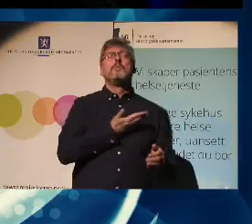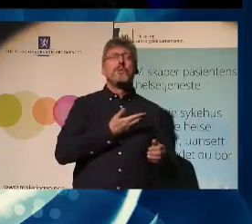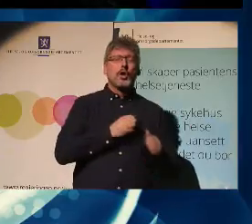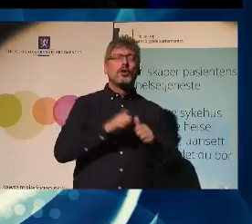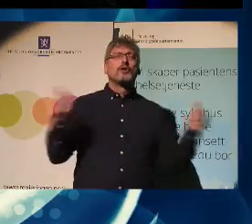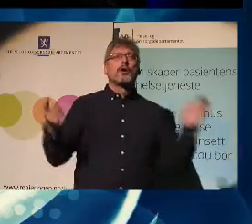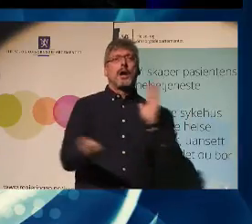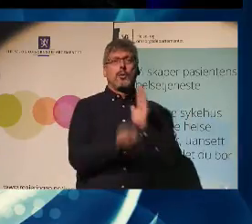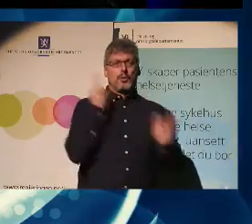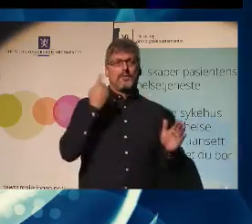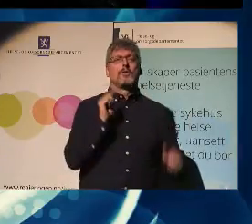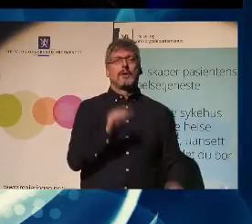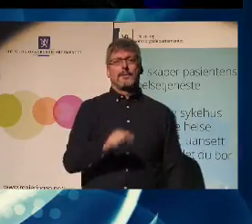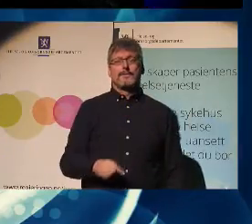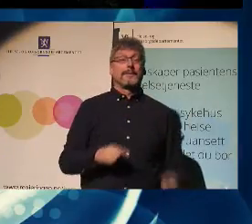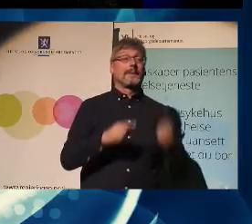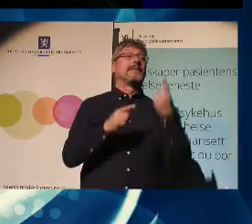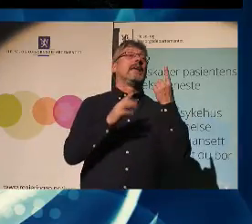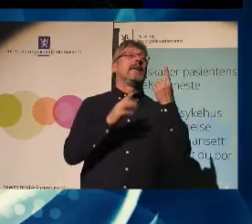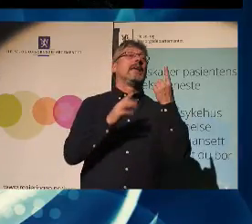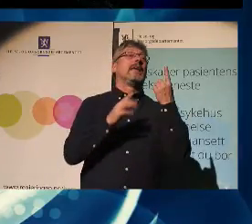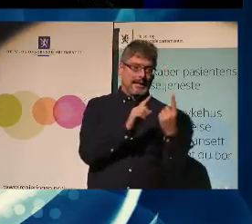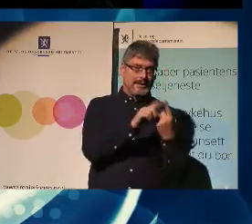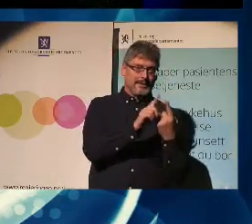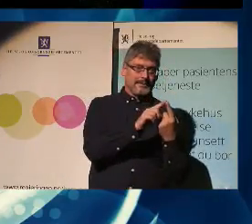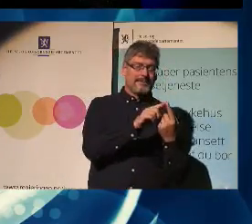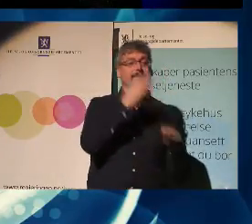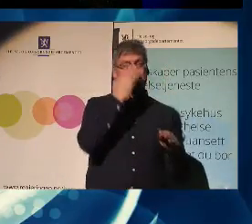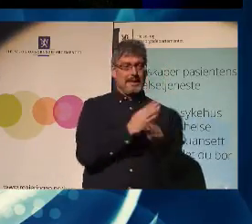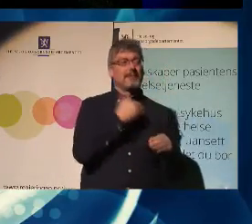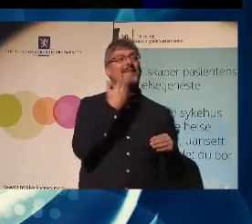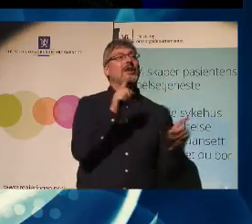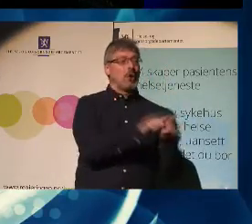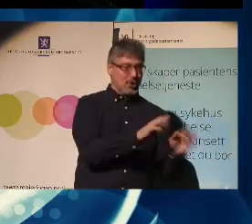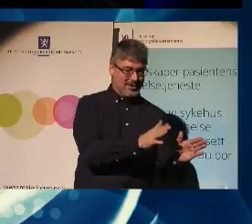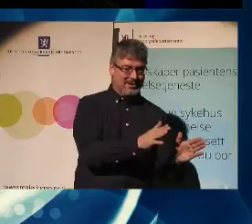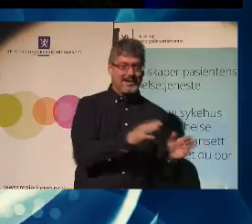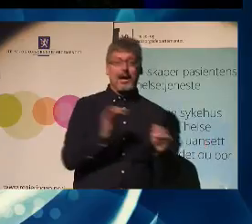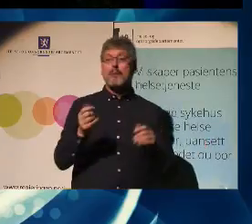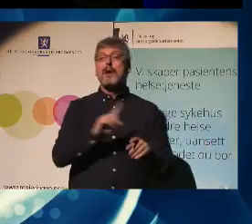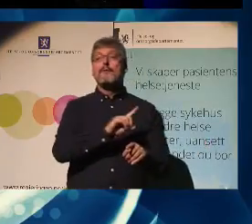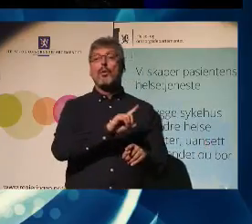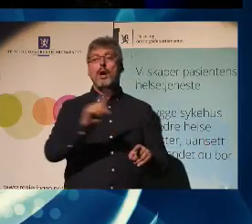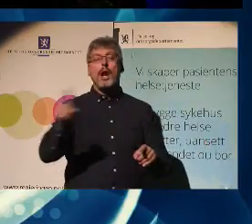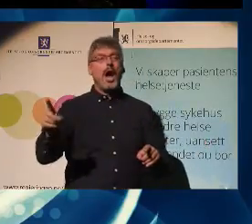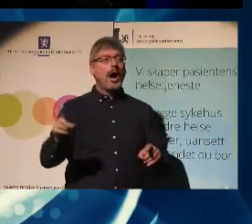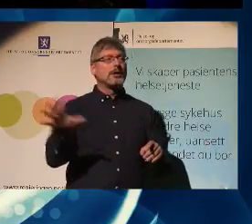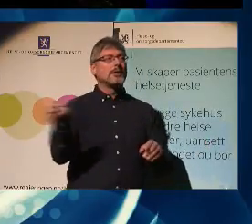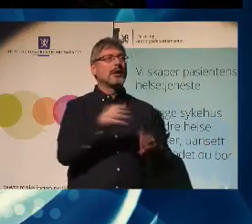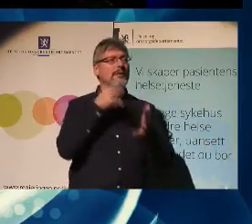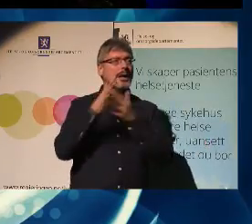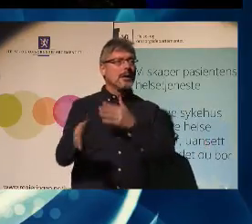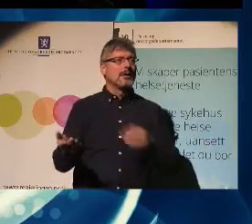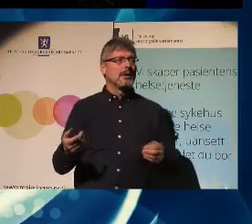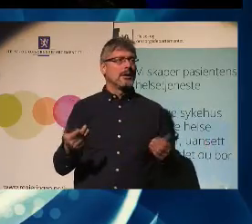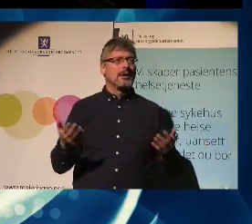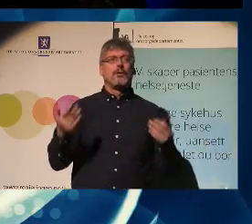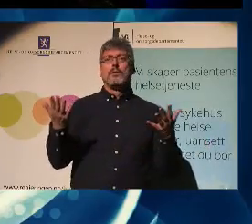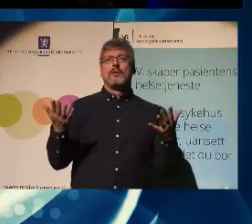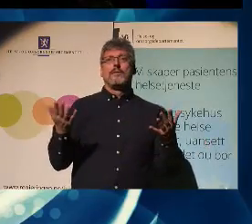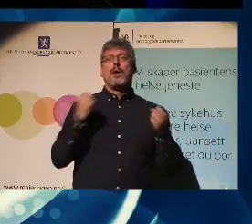utfordring. En ting at man bestemmer at det skal være sånn, en annen ting hvor lang tid tar det, og hva slags innsats skal til for at det skal bli noe